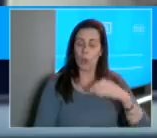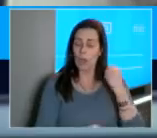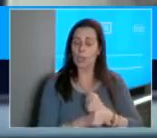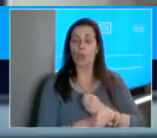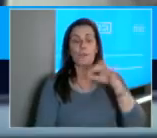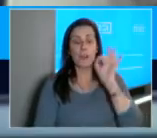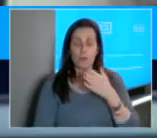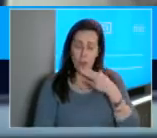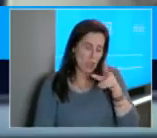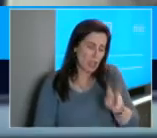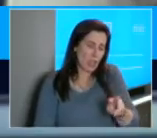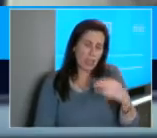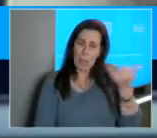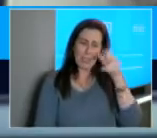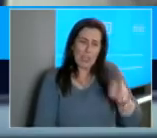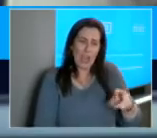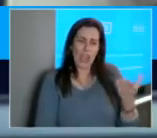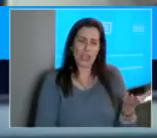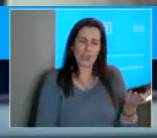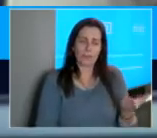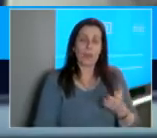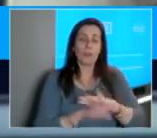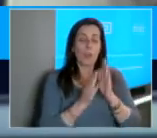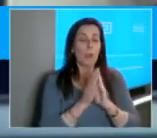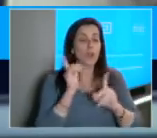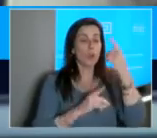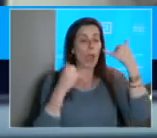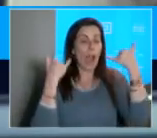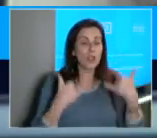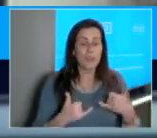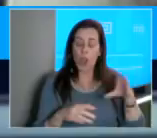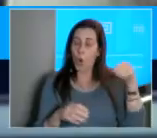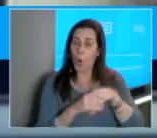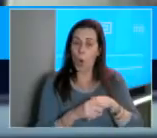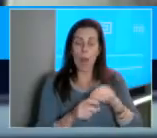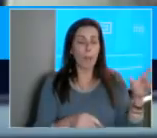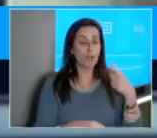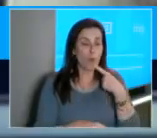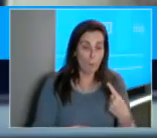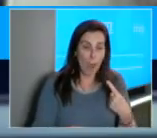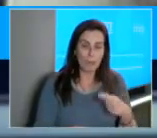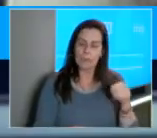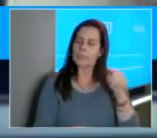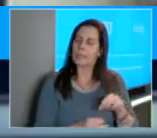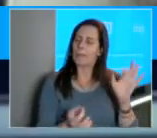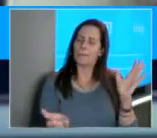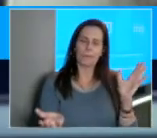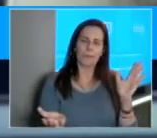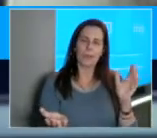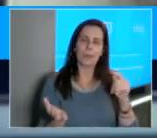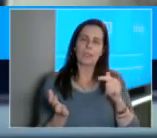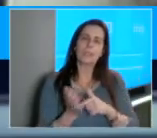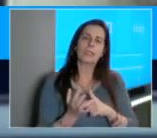היו, קיימות ויהיו, וכל מה שקורה לנו כעת, כולל האמירה של יאיר, זה בסך הכל